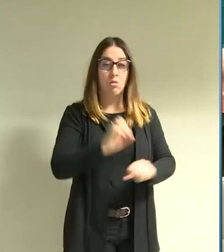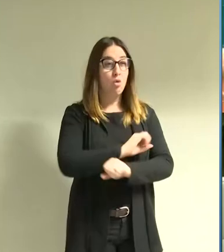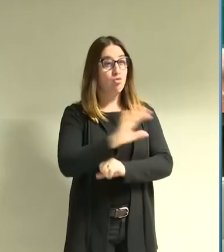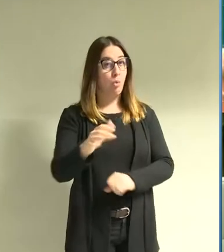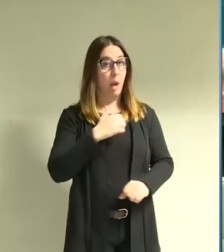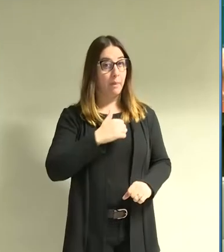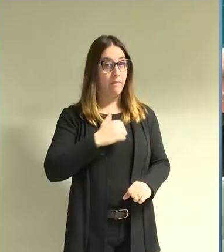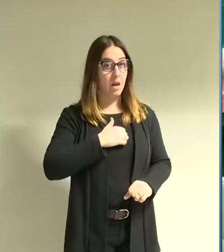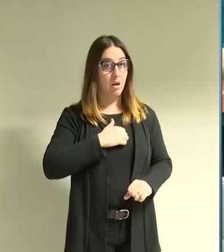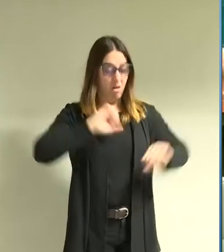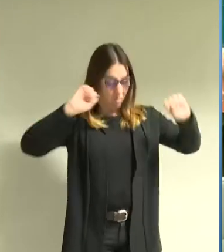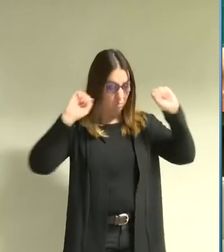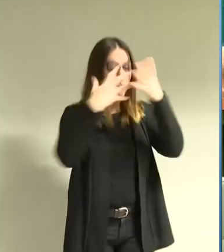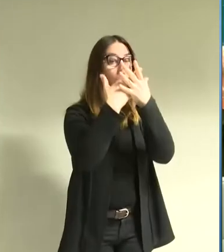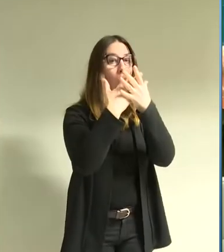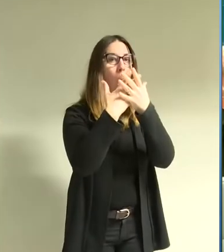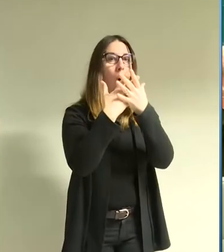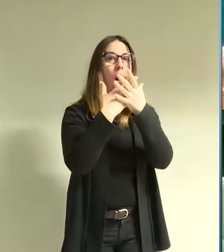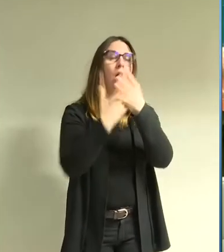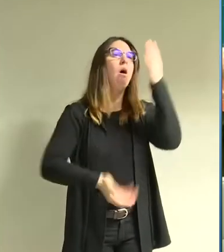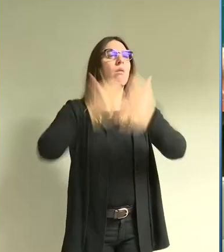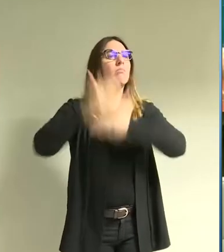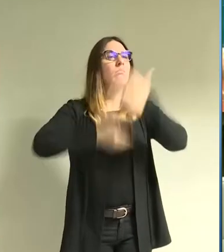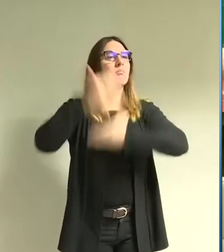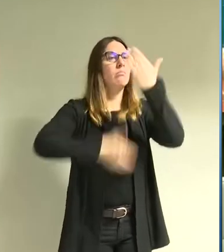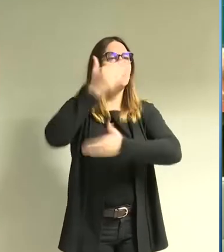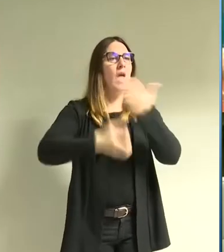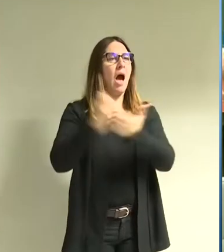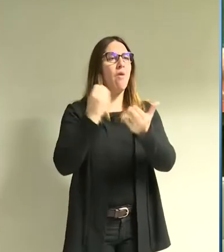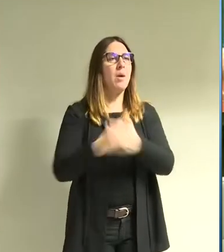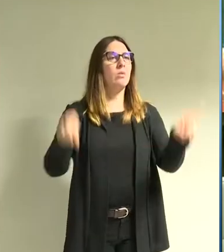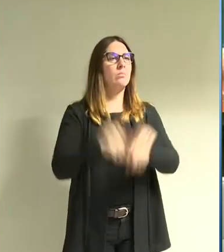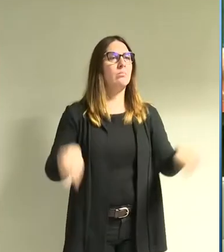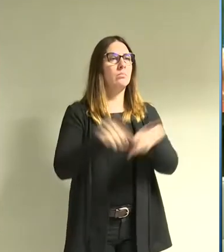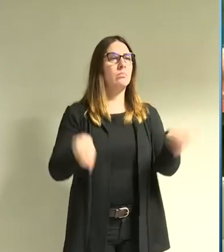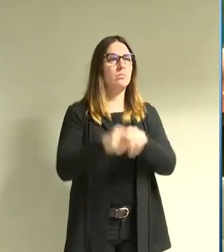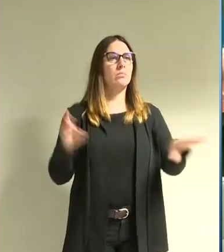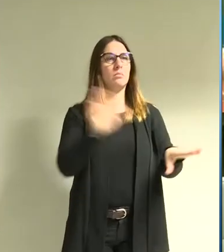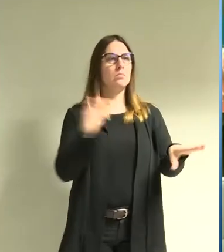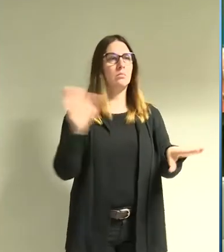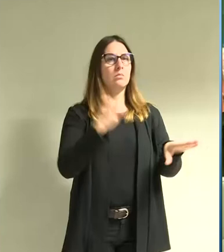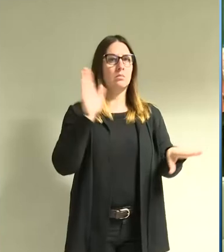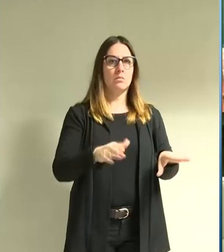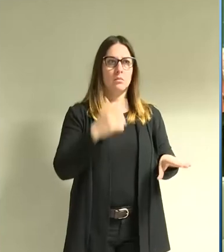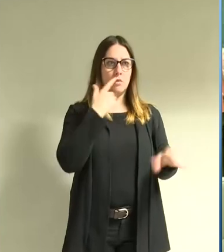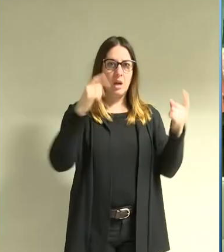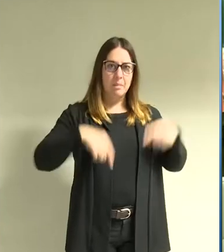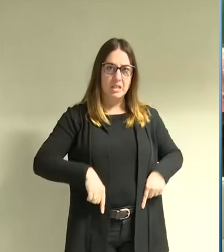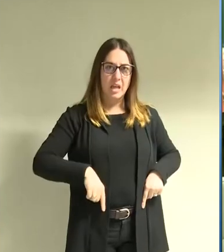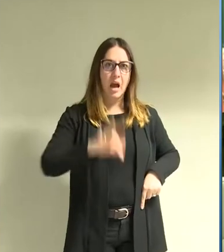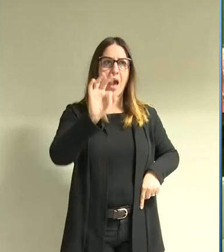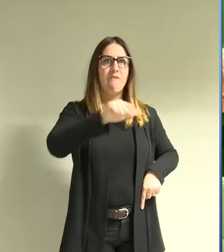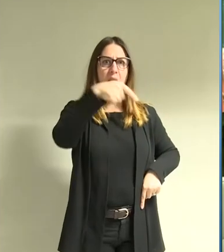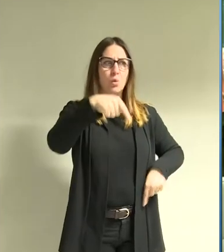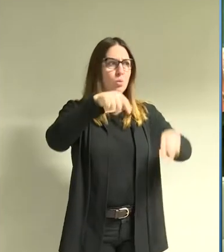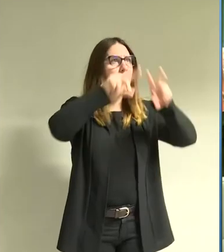avec une chaîne d'info en continu qui reprend l'information et ensuite il faut aller voir la foire aux questions du ministère pourquoi est